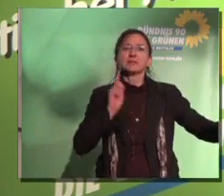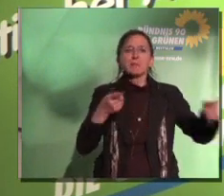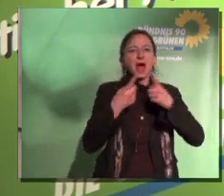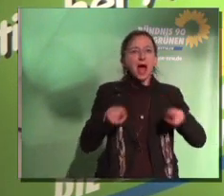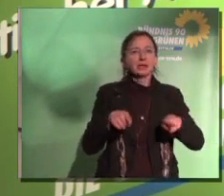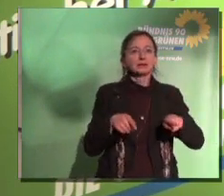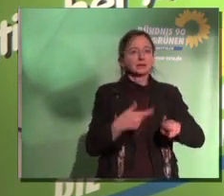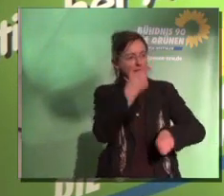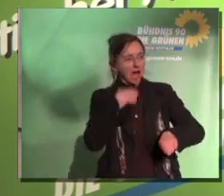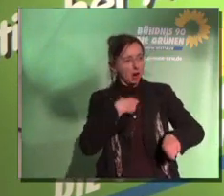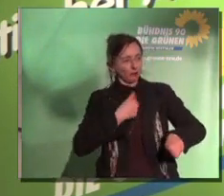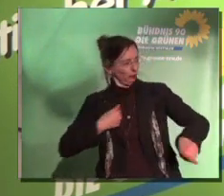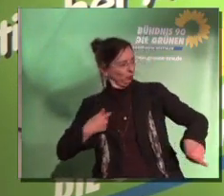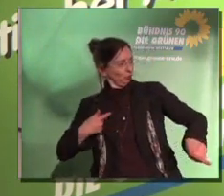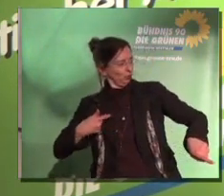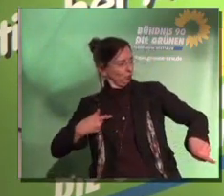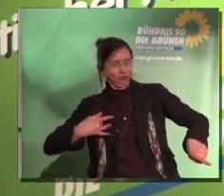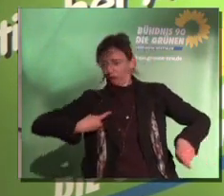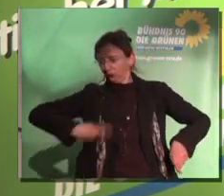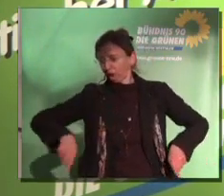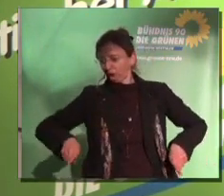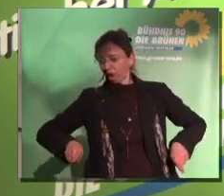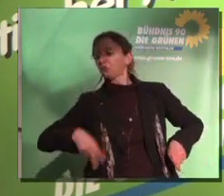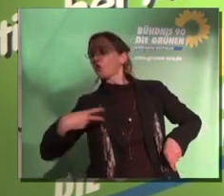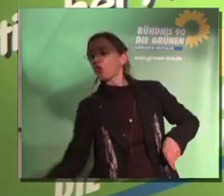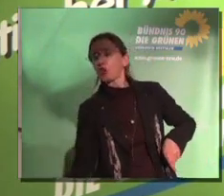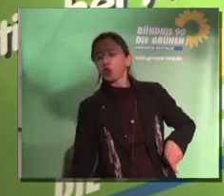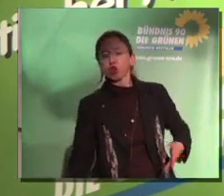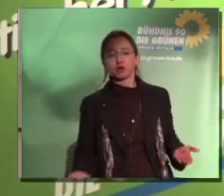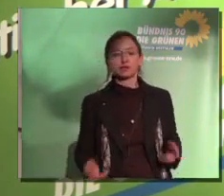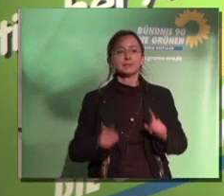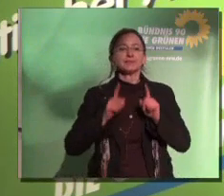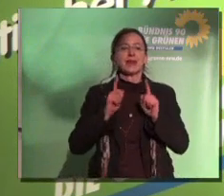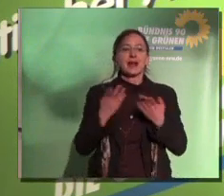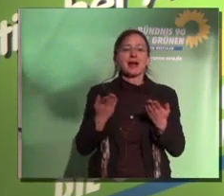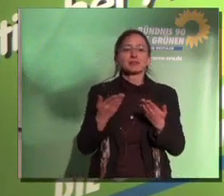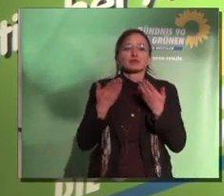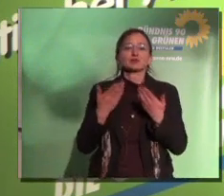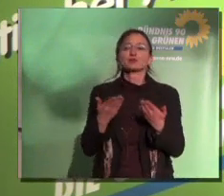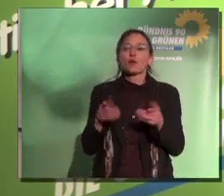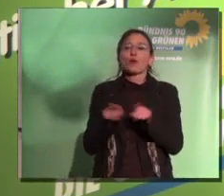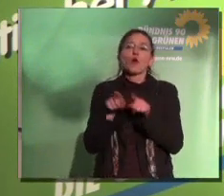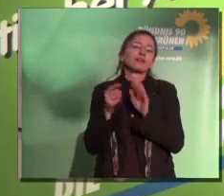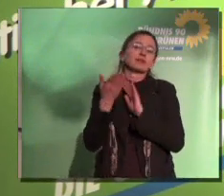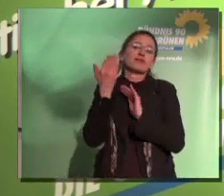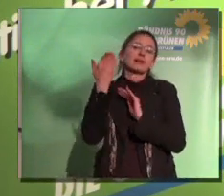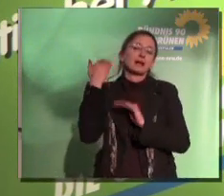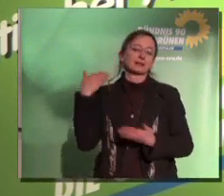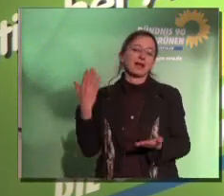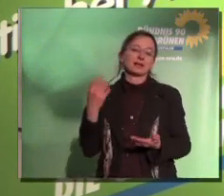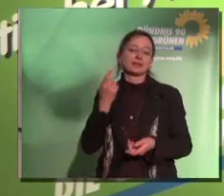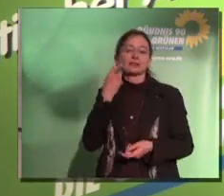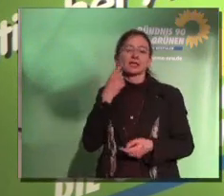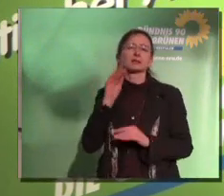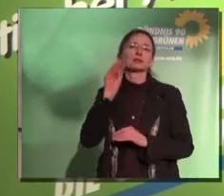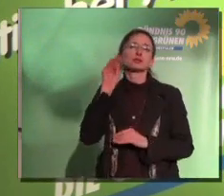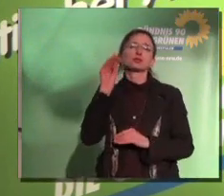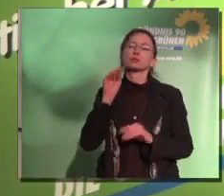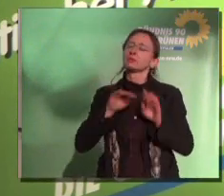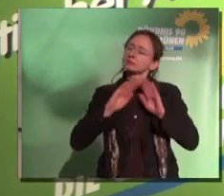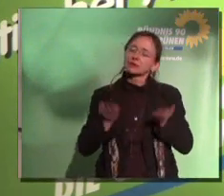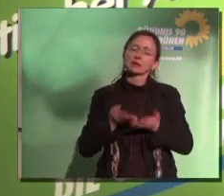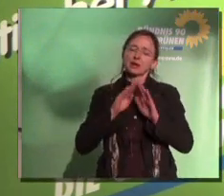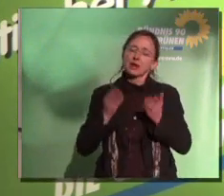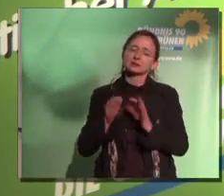So. Aber das ist Vergangenheit. In Zukunft wird alles besser. Also alles wird gut. Und deshalb